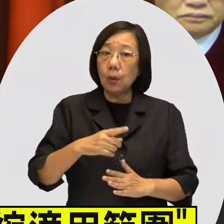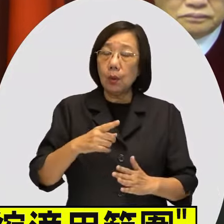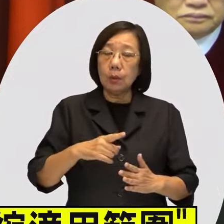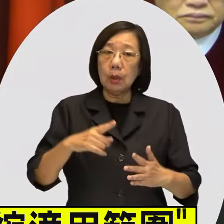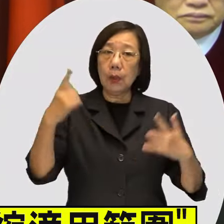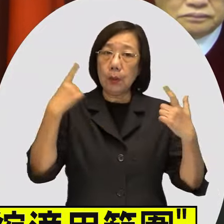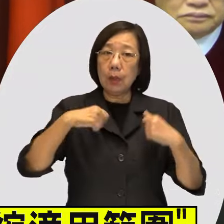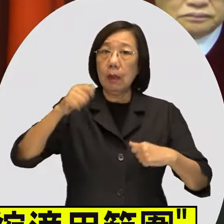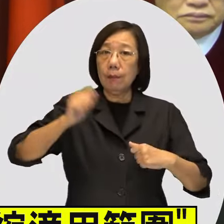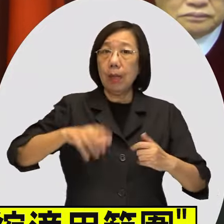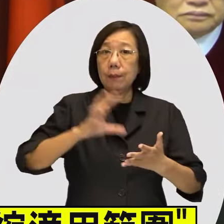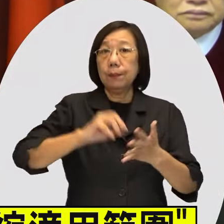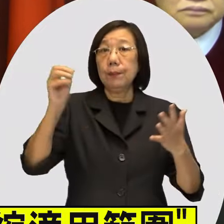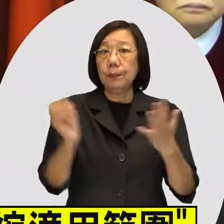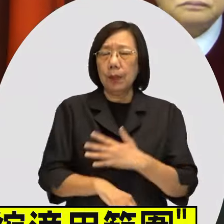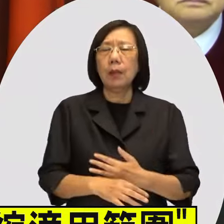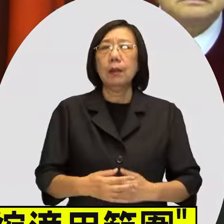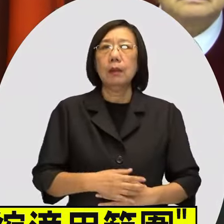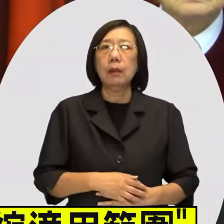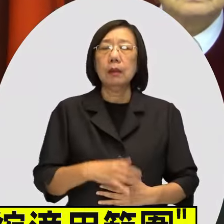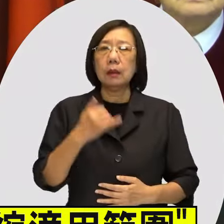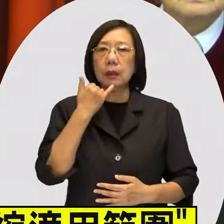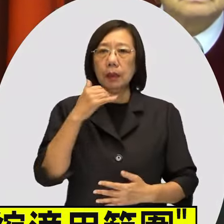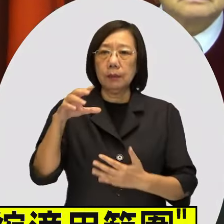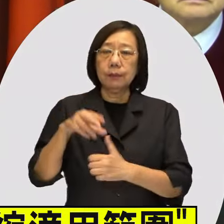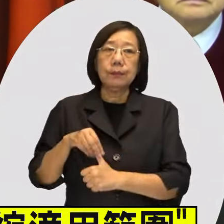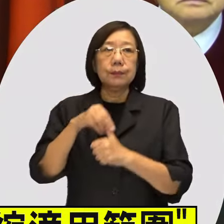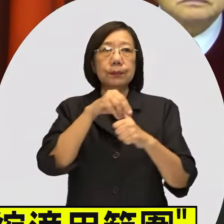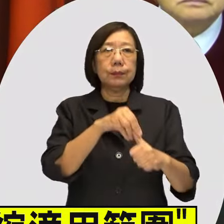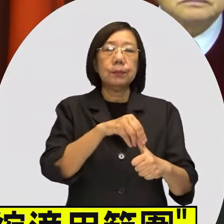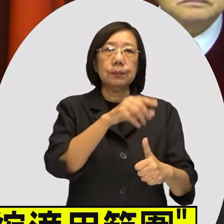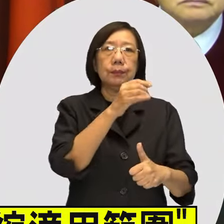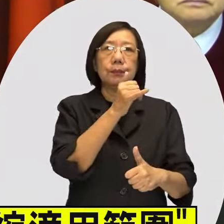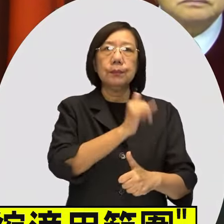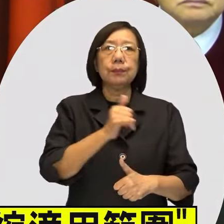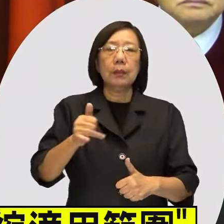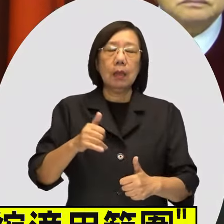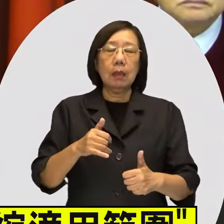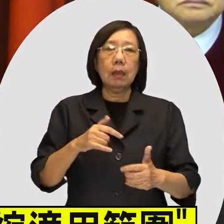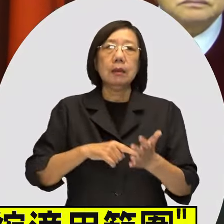决，收容中之各申请人应由